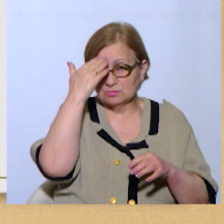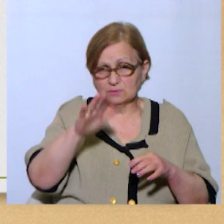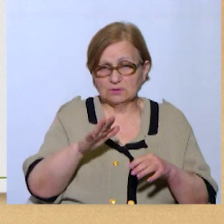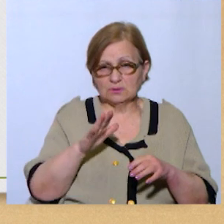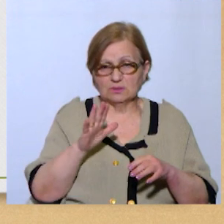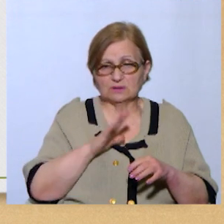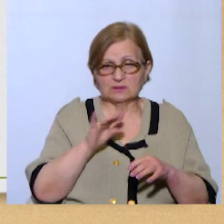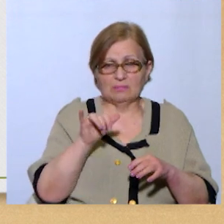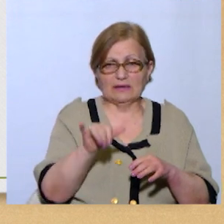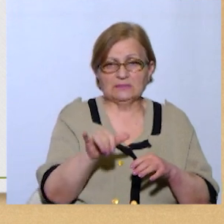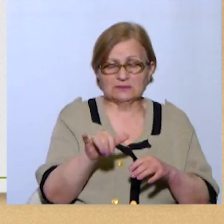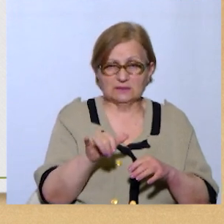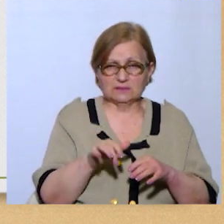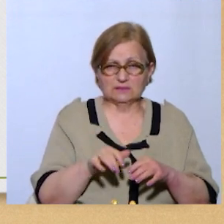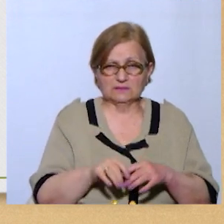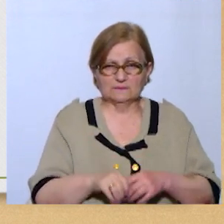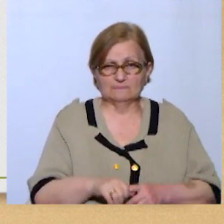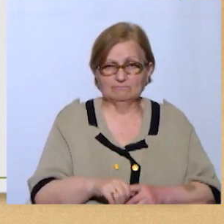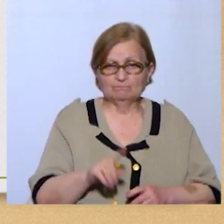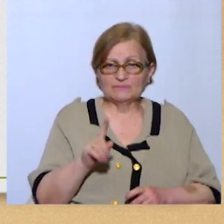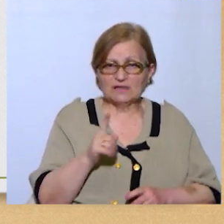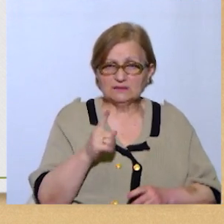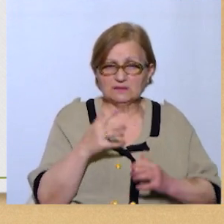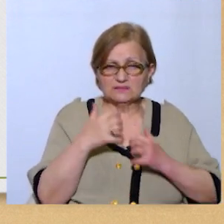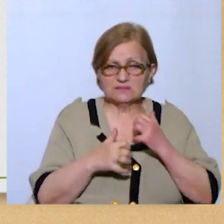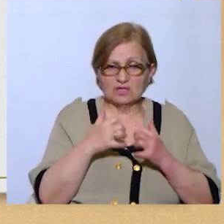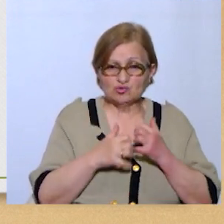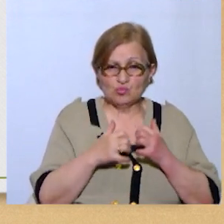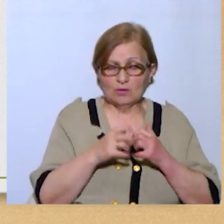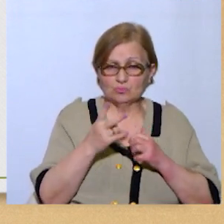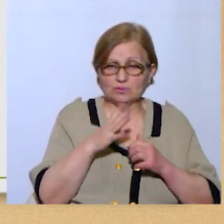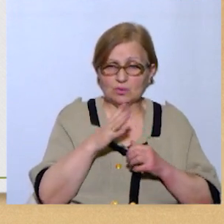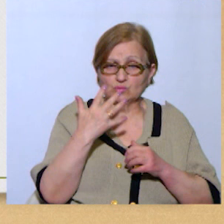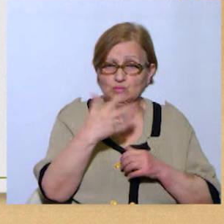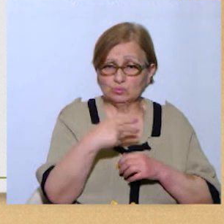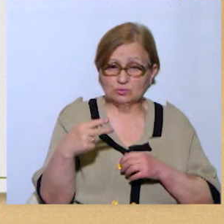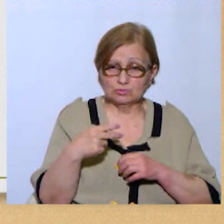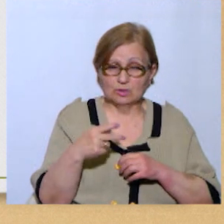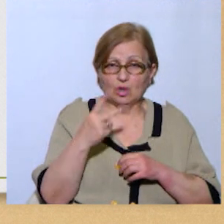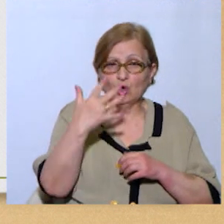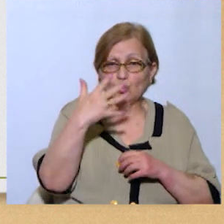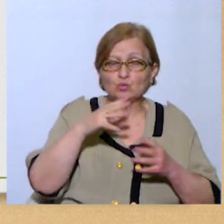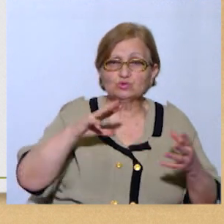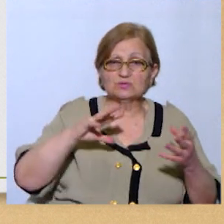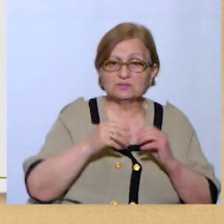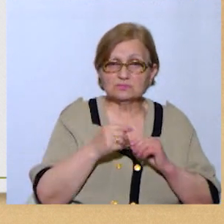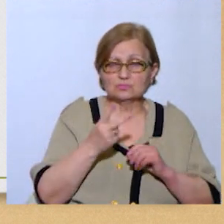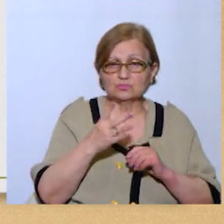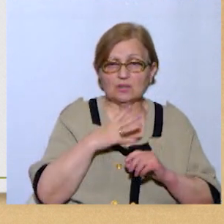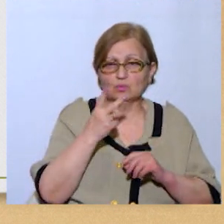y და რადგან საშუალოც უნდა იყოს 5 სტოლი, მაშასადამე ამ 5 რიცხვის ჯამი უნდა იყოს